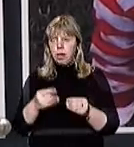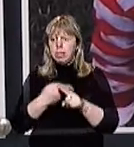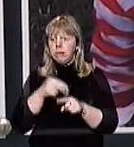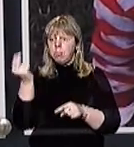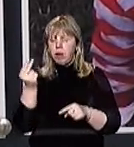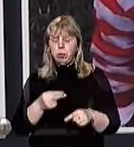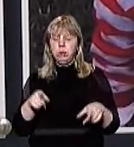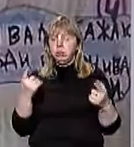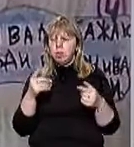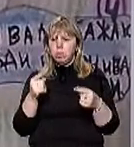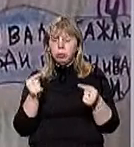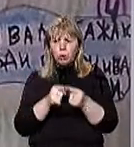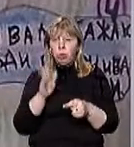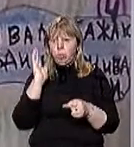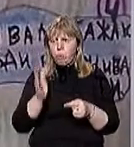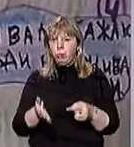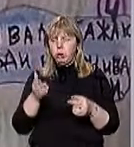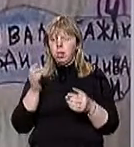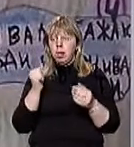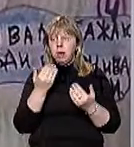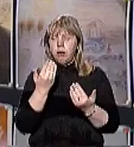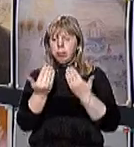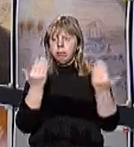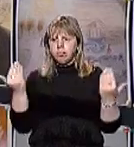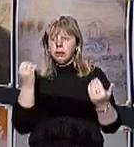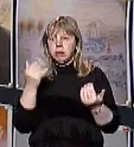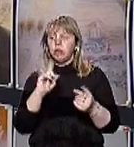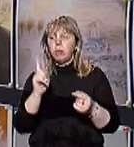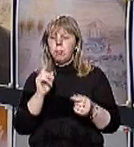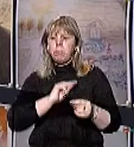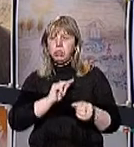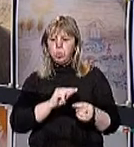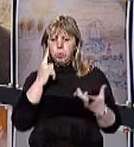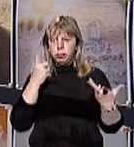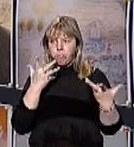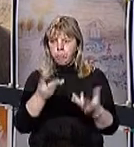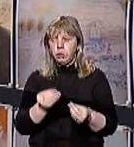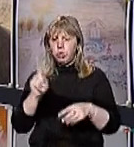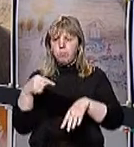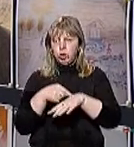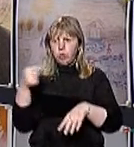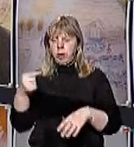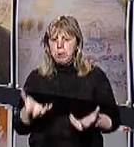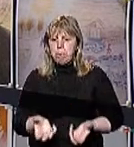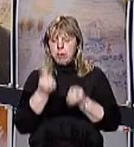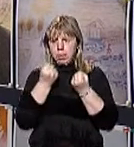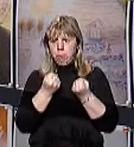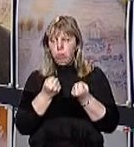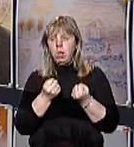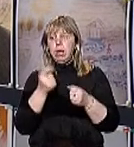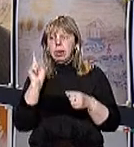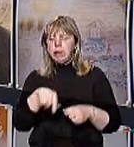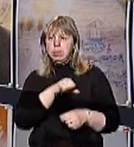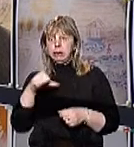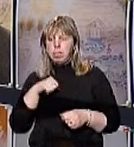малюнки однозначно будуть позитивно впливати і на той персонал, який тут працює, тому що вони будуть відчувати підтримку. Так